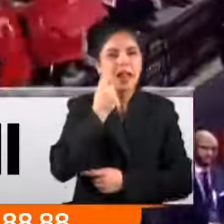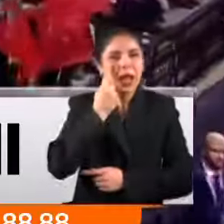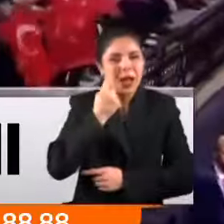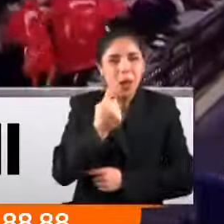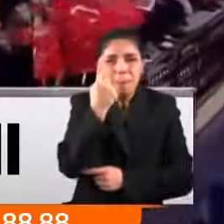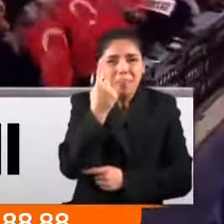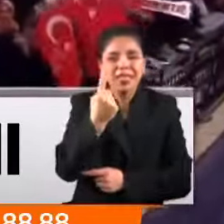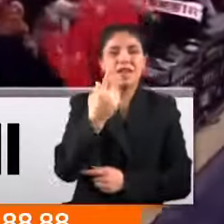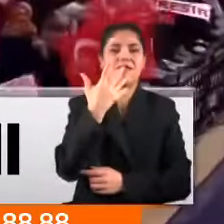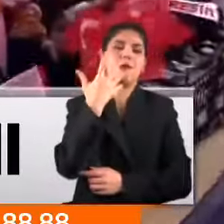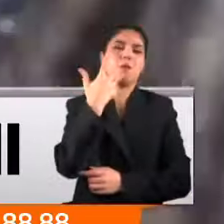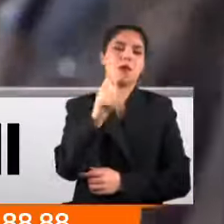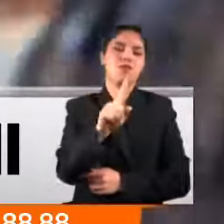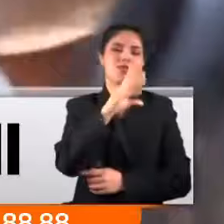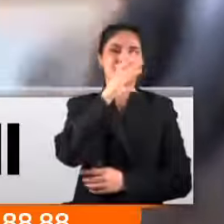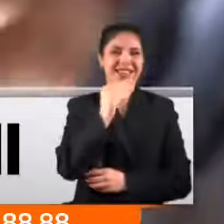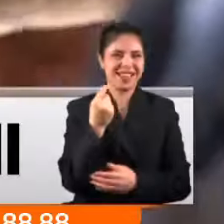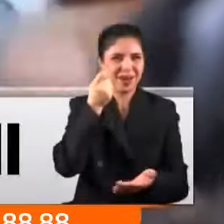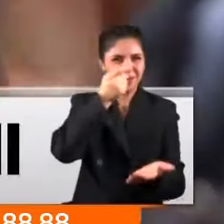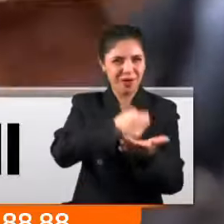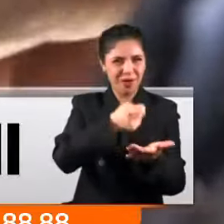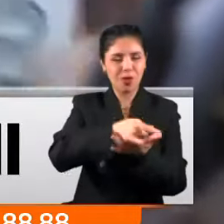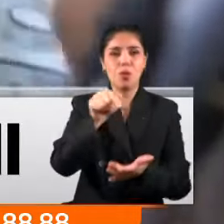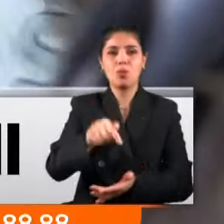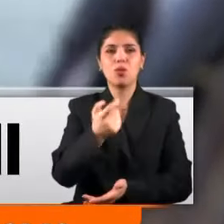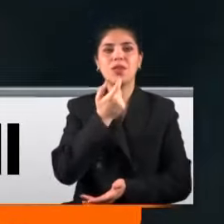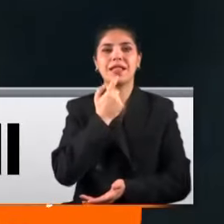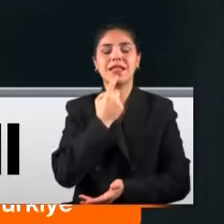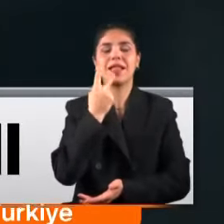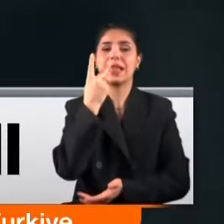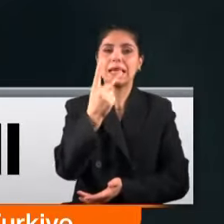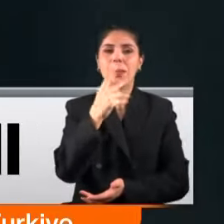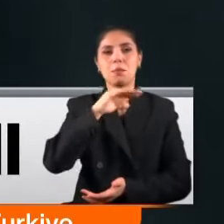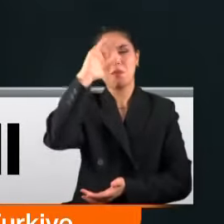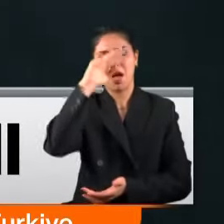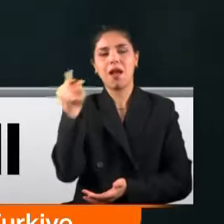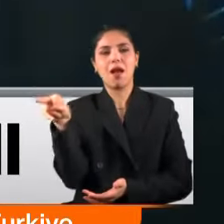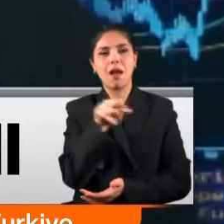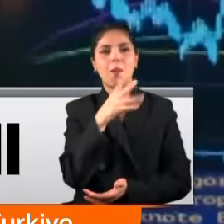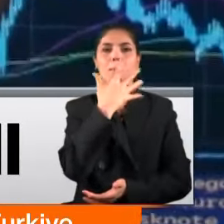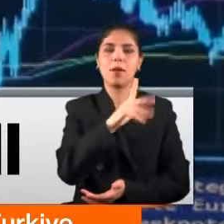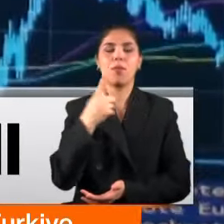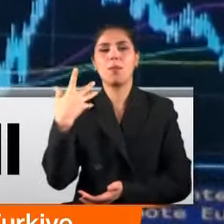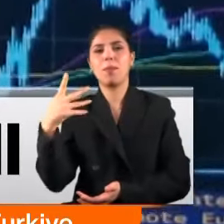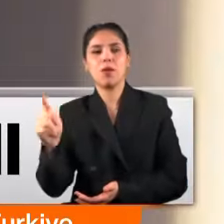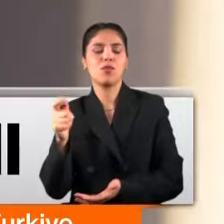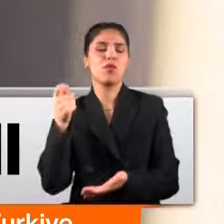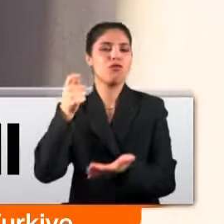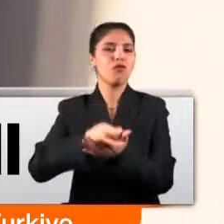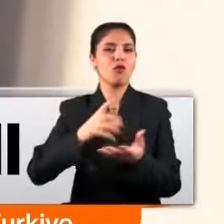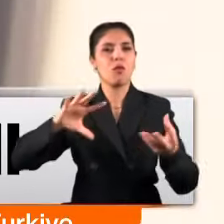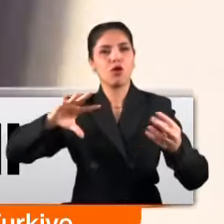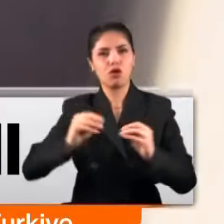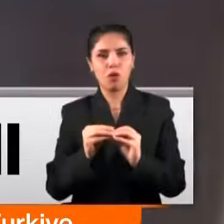bir kereye mahsus verilen 5000 liralık ikramiyenin bu yıl iki bayramda da verilmesi konuşulan bir diğer formül. Böylece